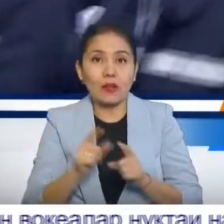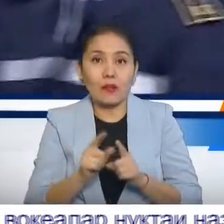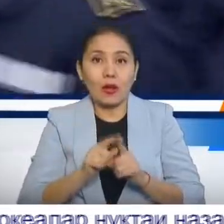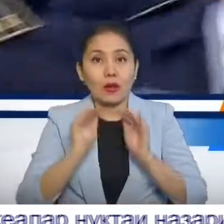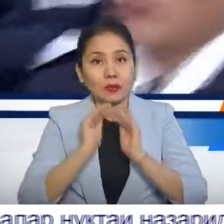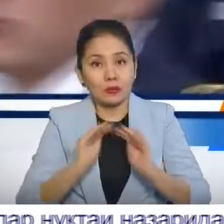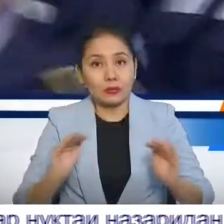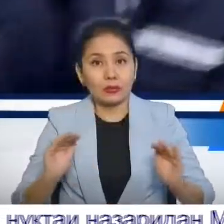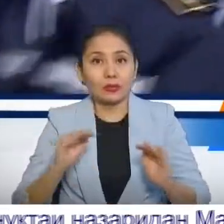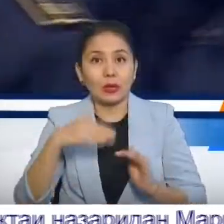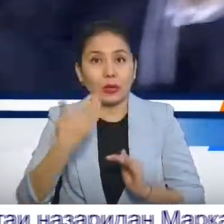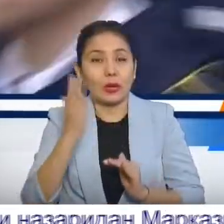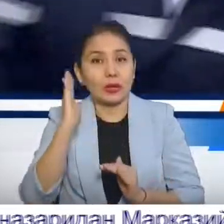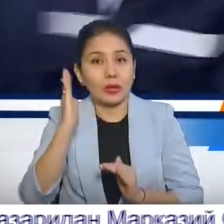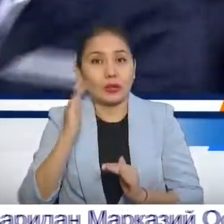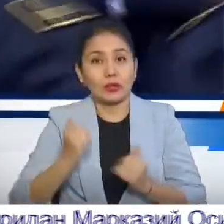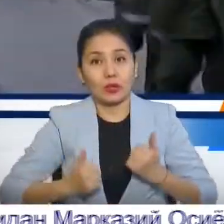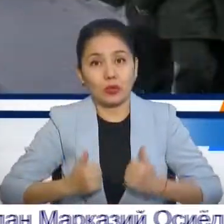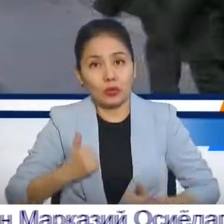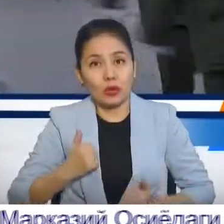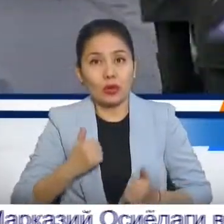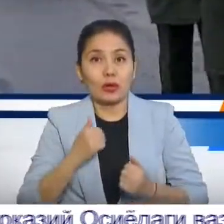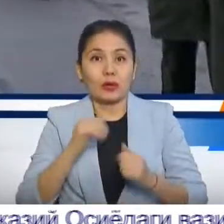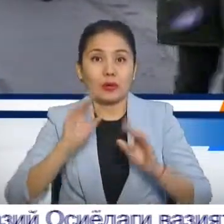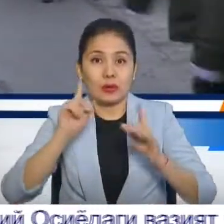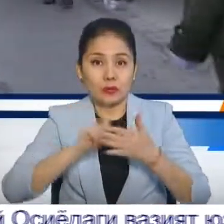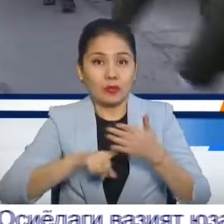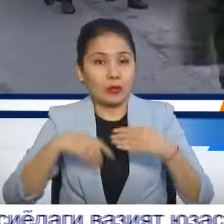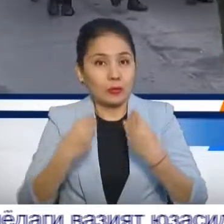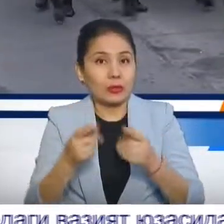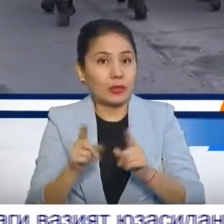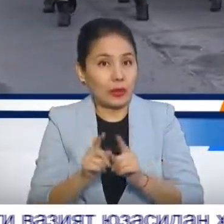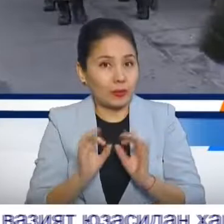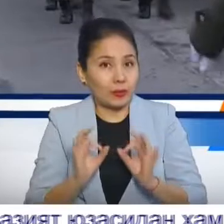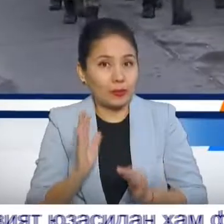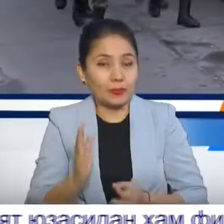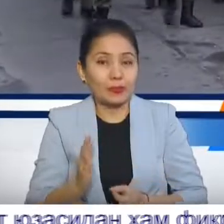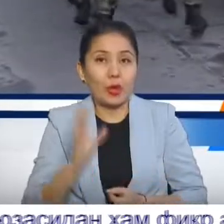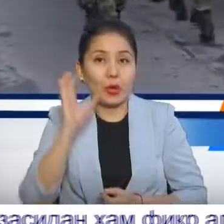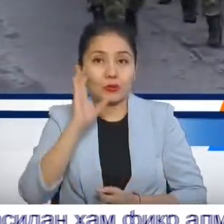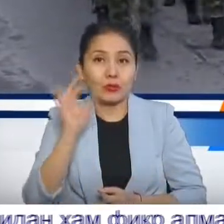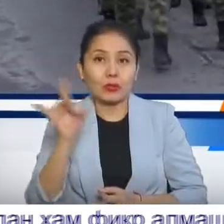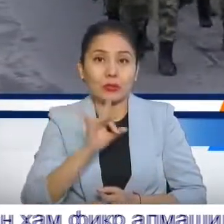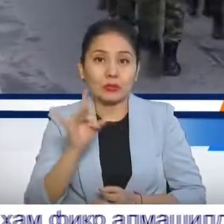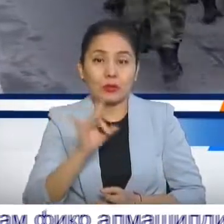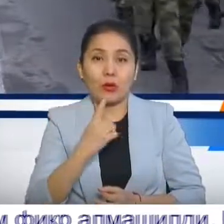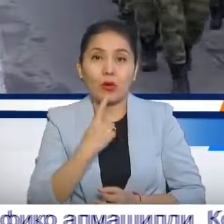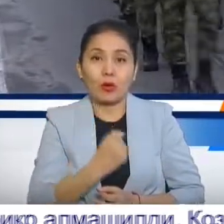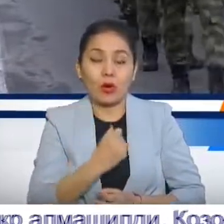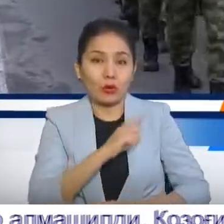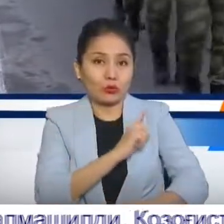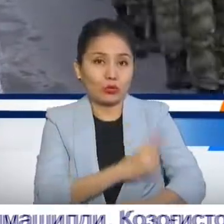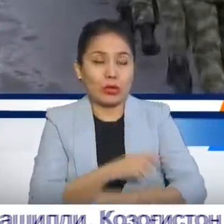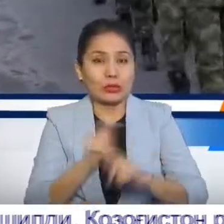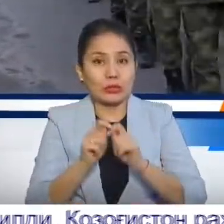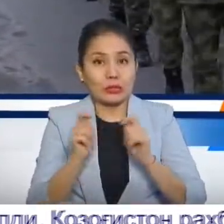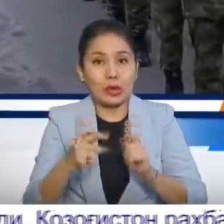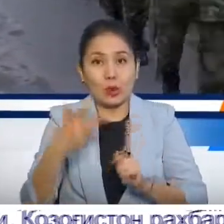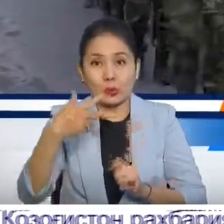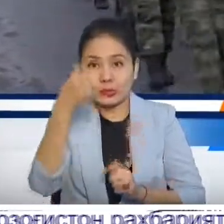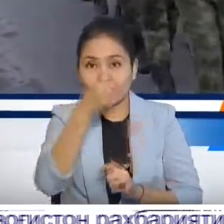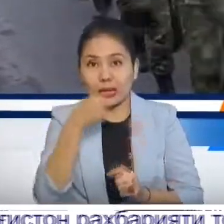mamlakatimiz ertangi kuniga bo'lgan g'urur va iftixor tuyg'ularini oshirdi desak mubolag'a bo'lmaydi. O'zbekiston Respublikasi Qurolli kuchlari tashkil etilganining